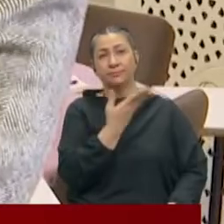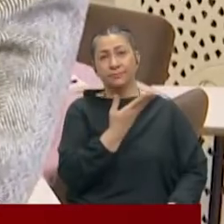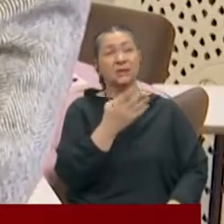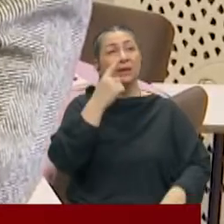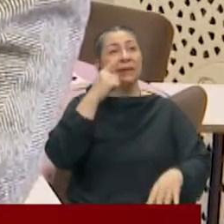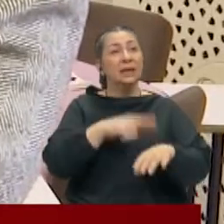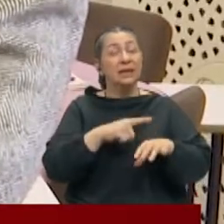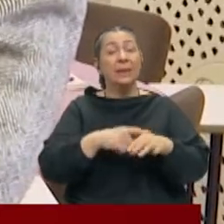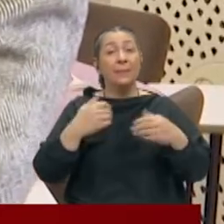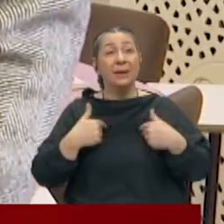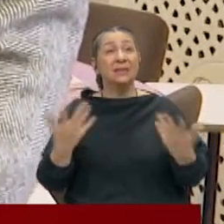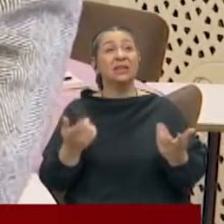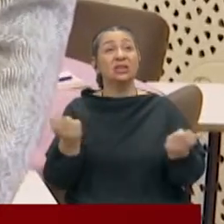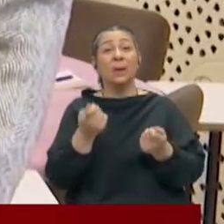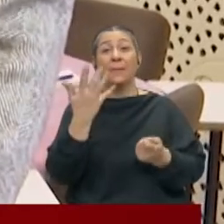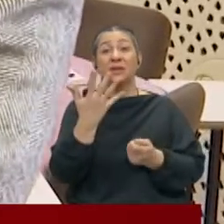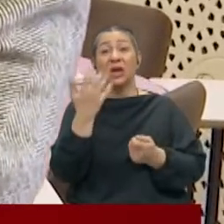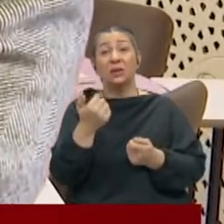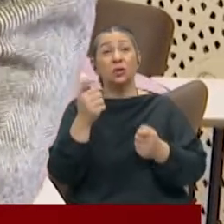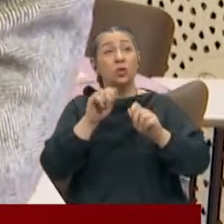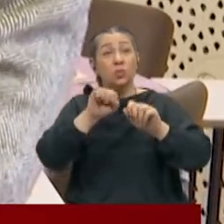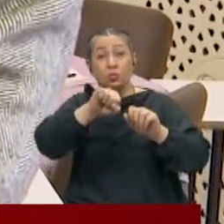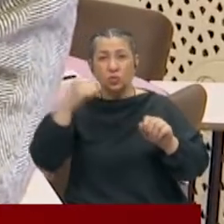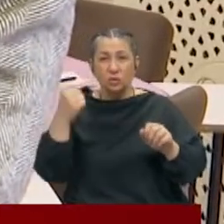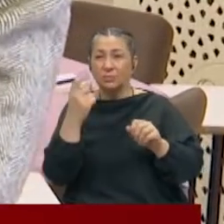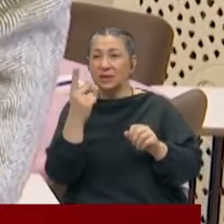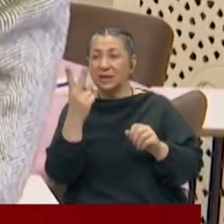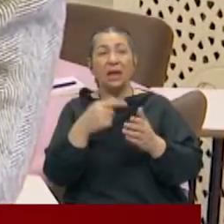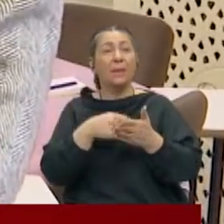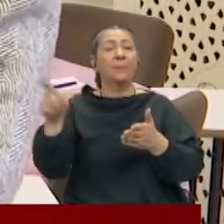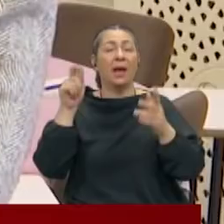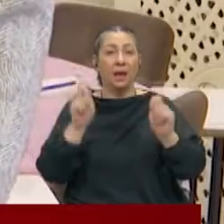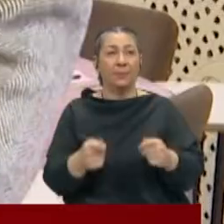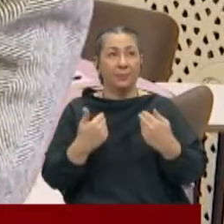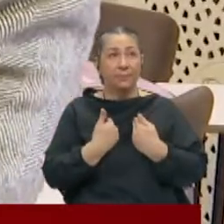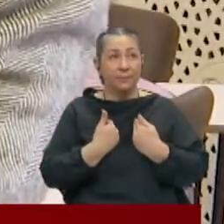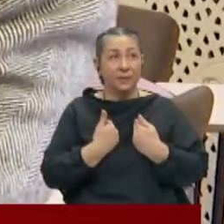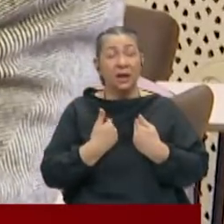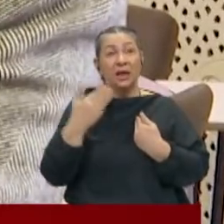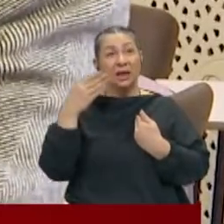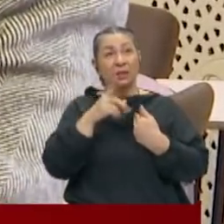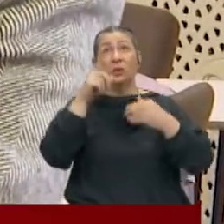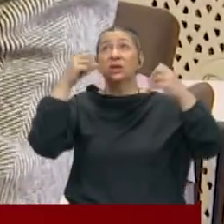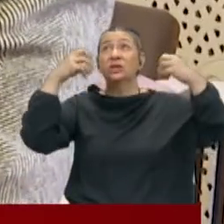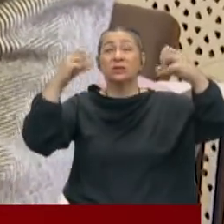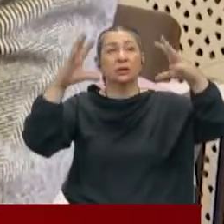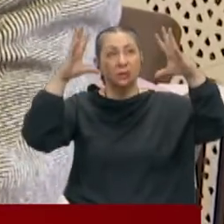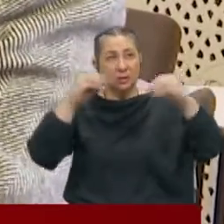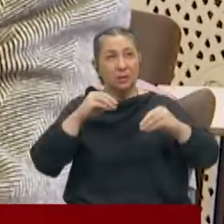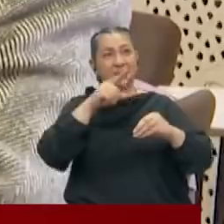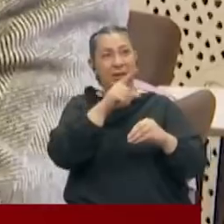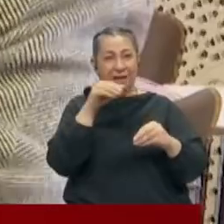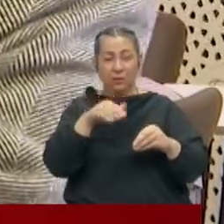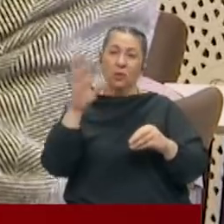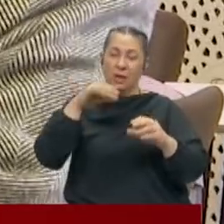İnanın ki ben zaten çalışan 5-6 dolabımdan 1-2 tanesini iptal etmiş durumdayım. Girdiğinizde şu ışıklar bile sönüktü, ışıkları